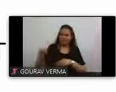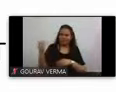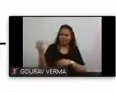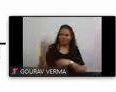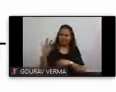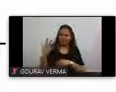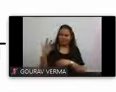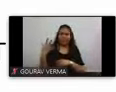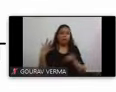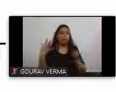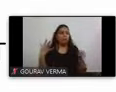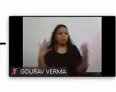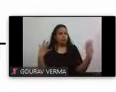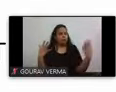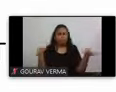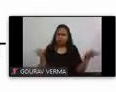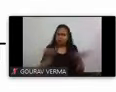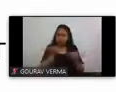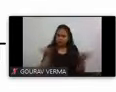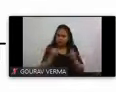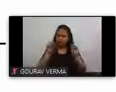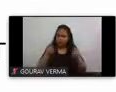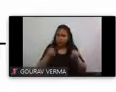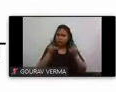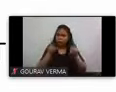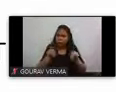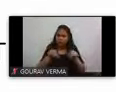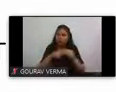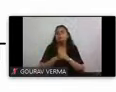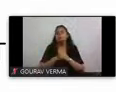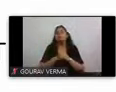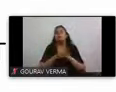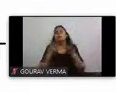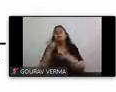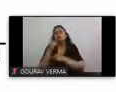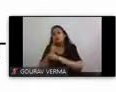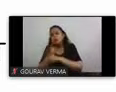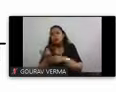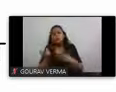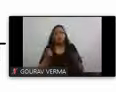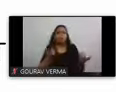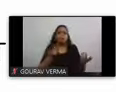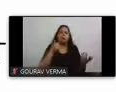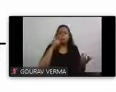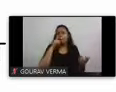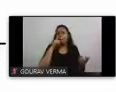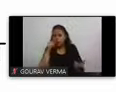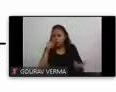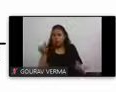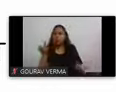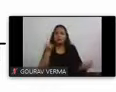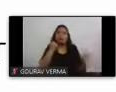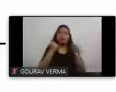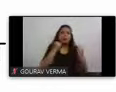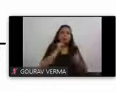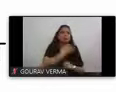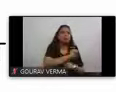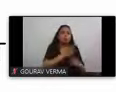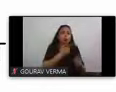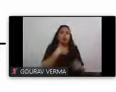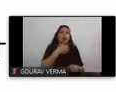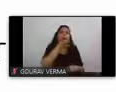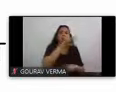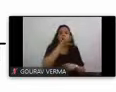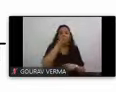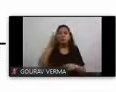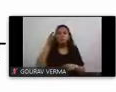आपको पहले से parents से या teacher से या therapist से जो भी है उनसे बात करके हमको मालूम करना पड़ेगा.